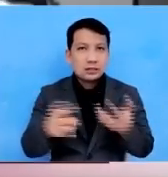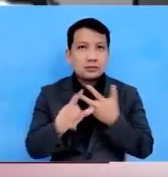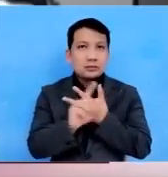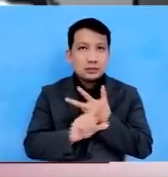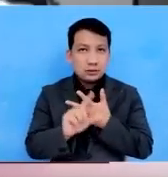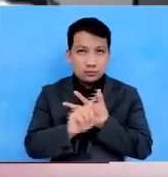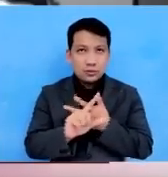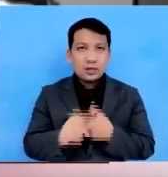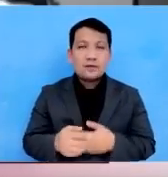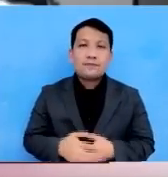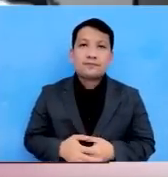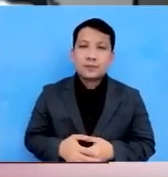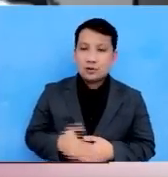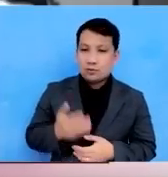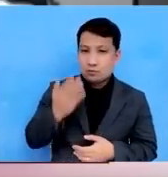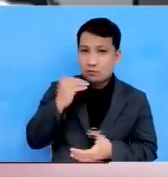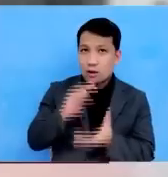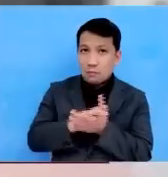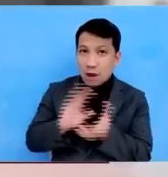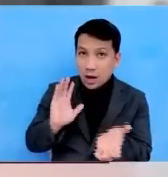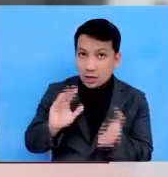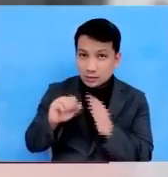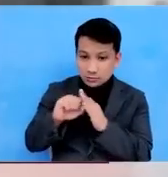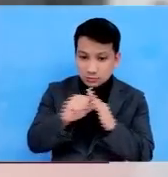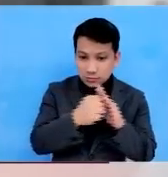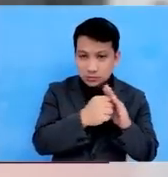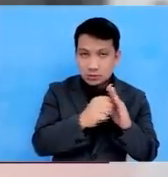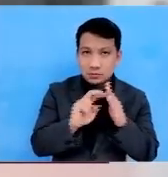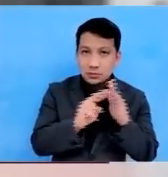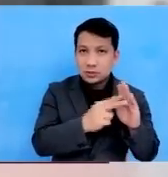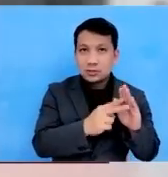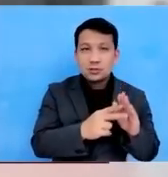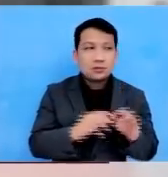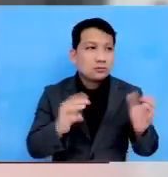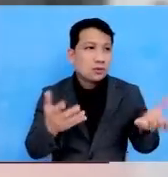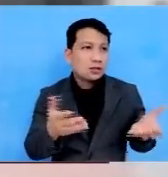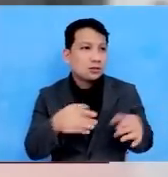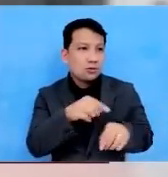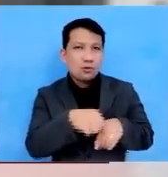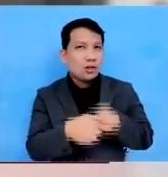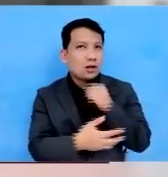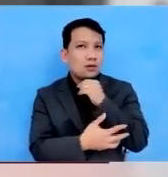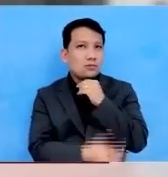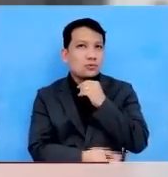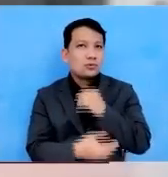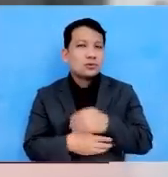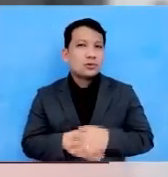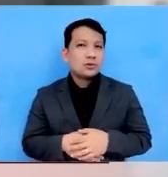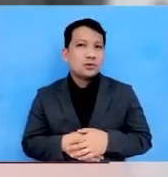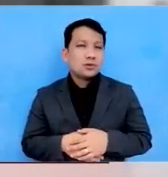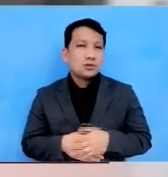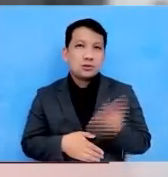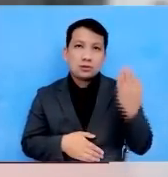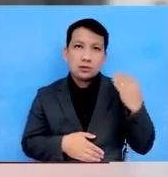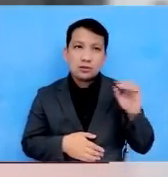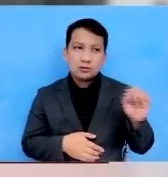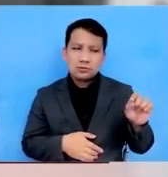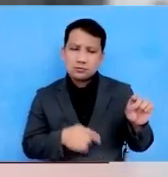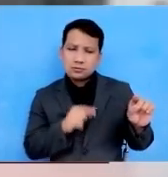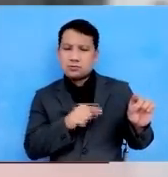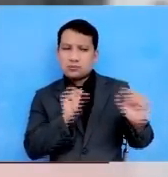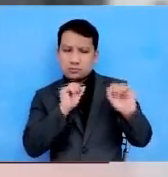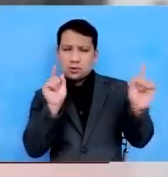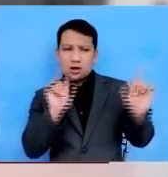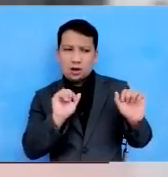Ba, mahal na subdivision yan. Dati, walang-wala yan sa buhay eh. Ha? Kaya, paano niya